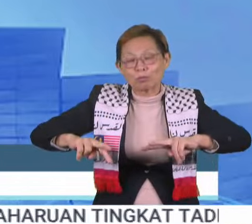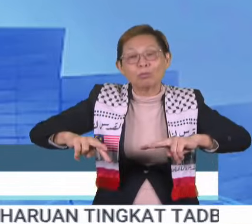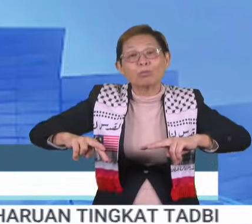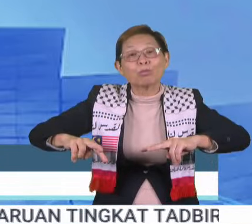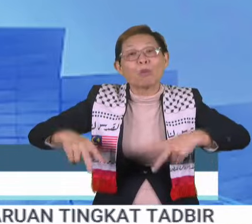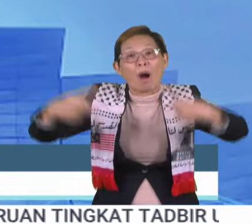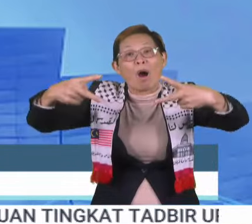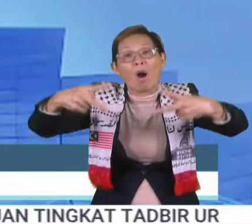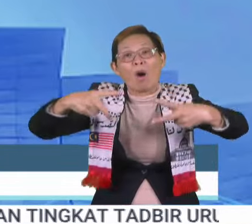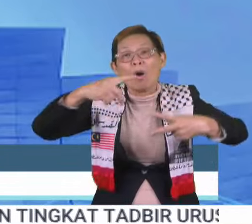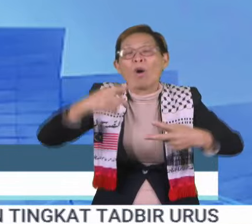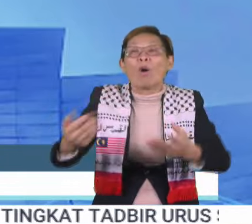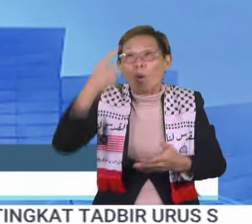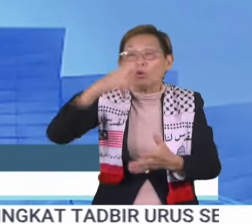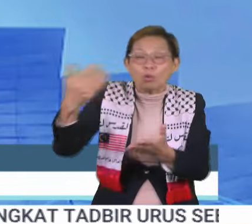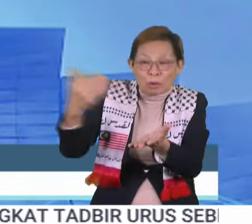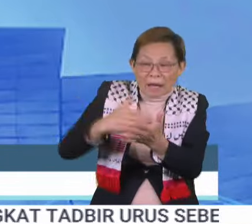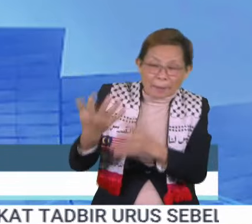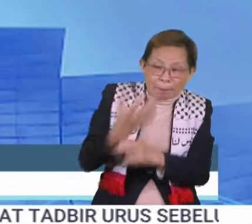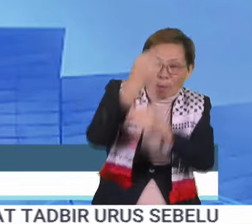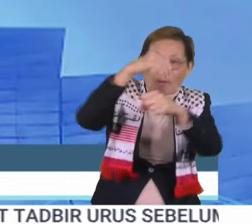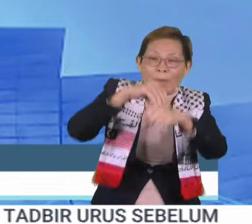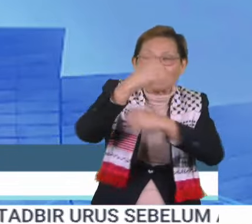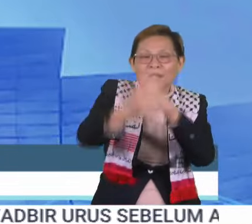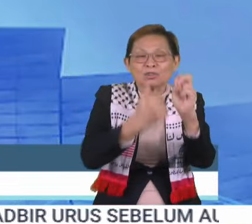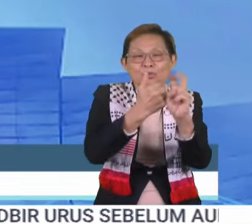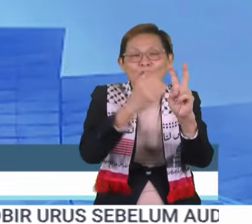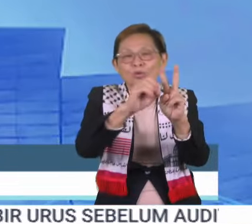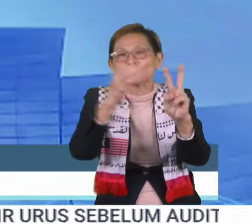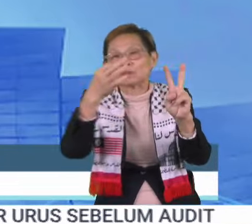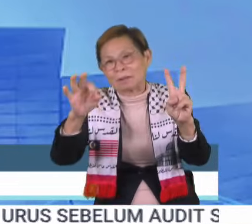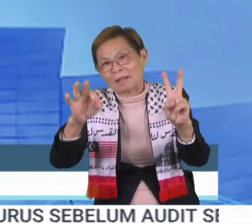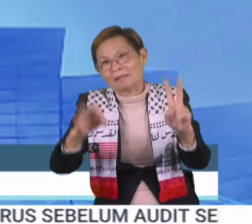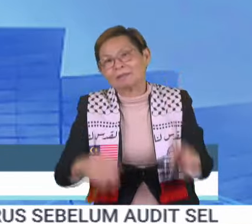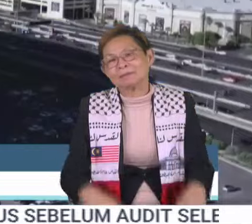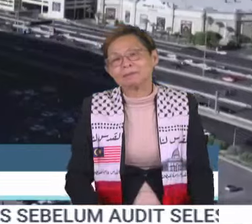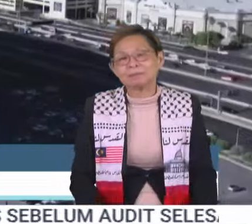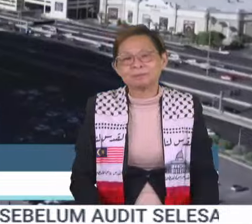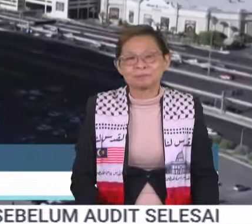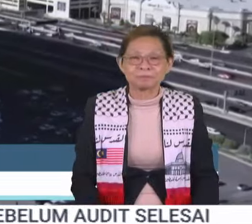bagi mengulangi kejuaraan yang dimenangi pada edisi 2019.